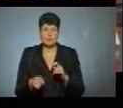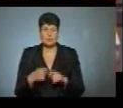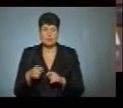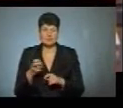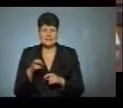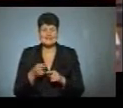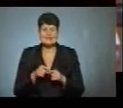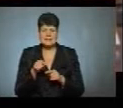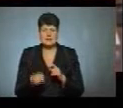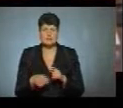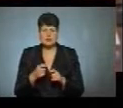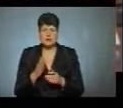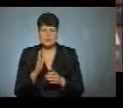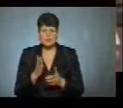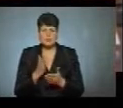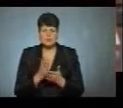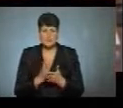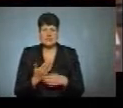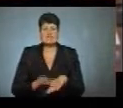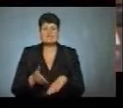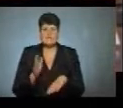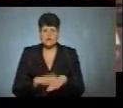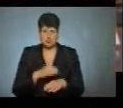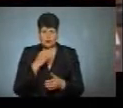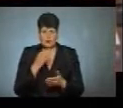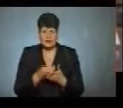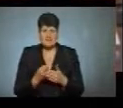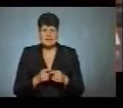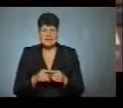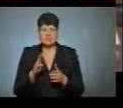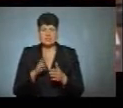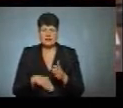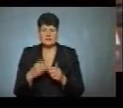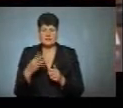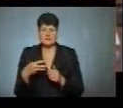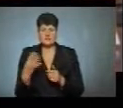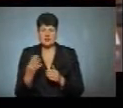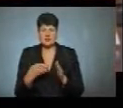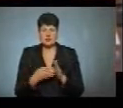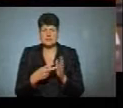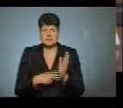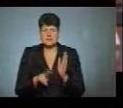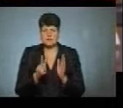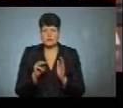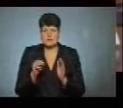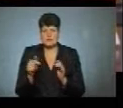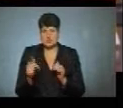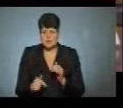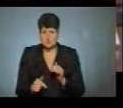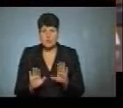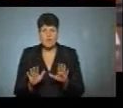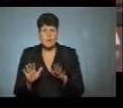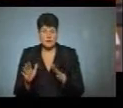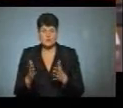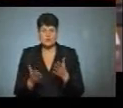за такі порушення будуть нести важчу відповідальність – це штраф від 34 до 72 тисяч гривень. У випадку,